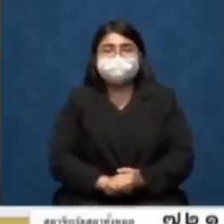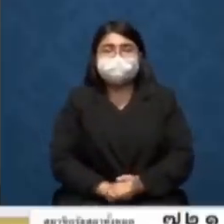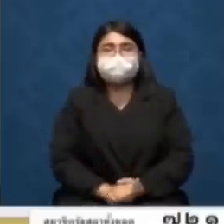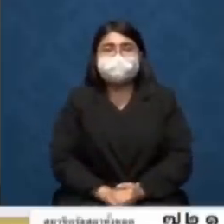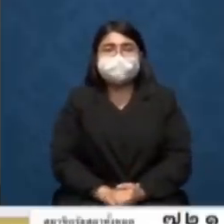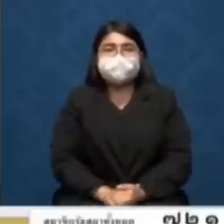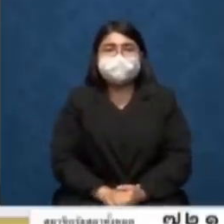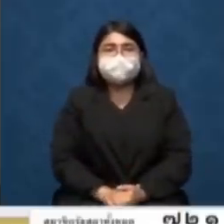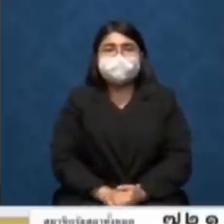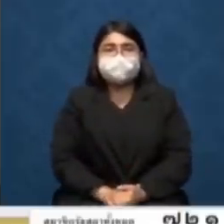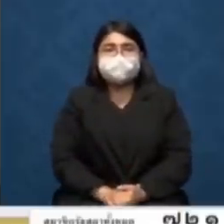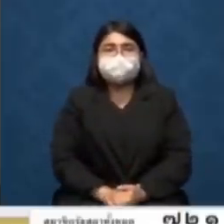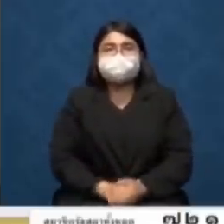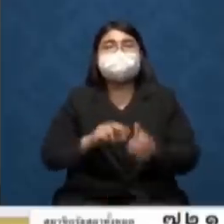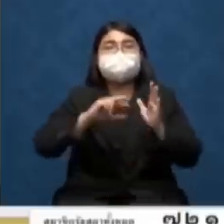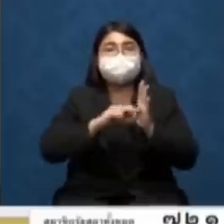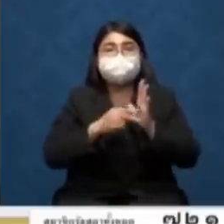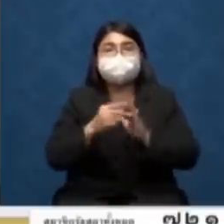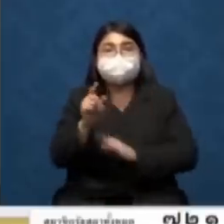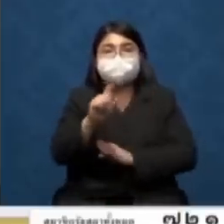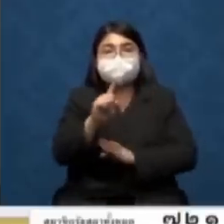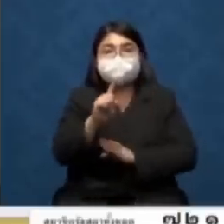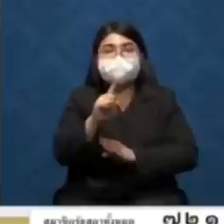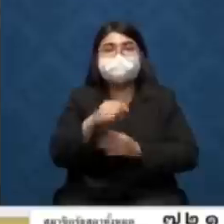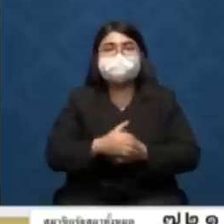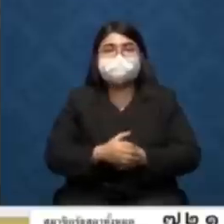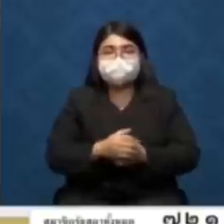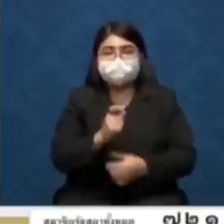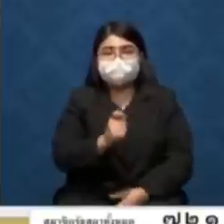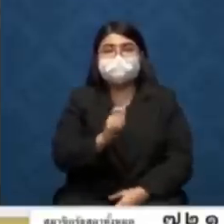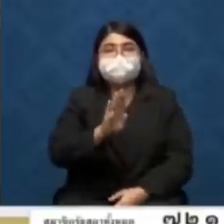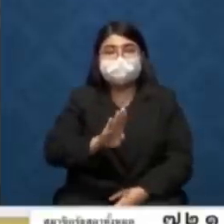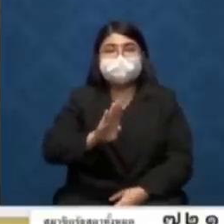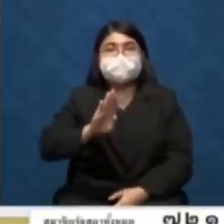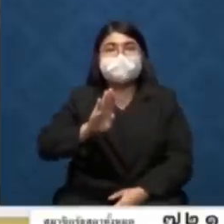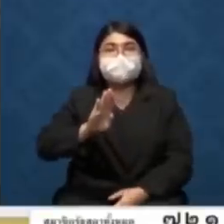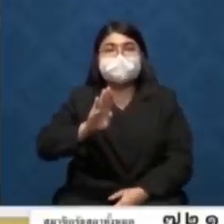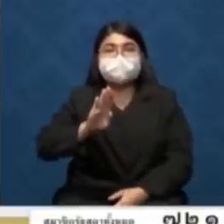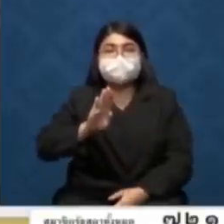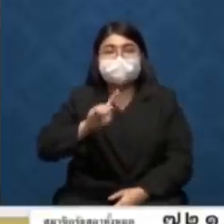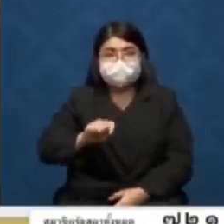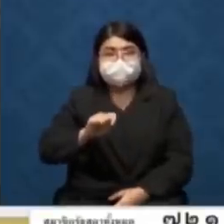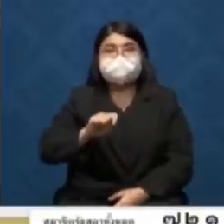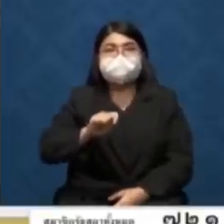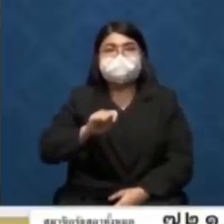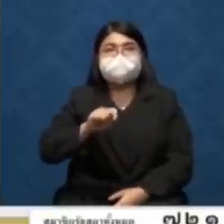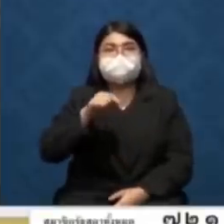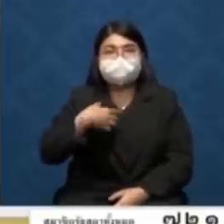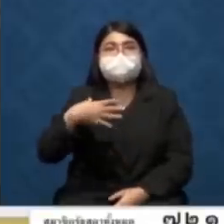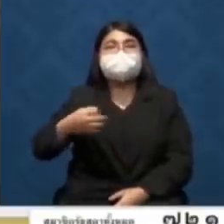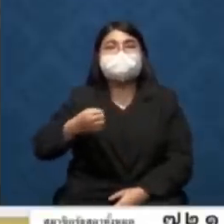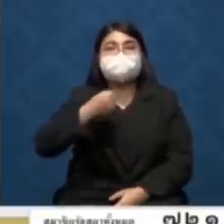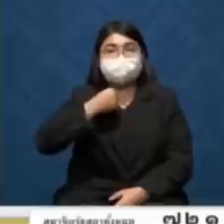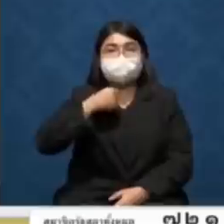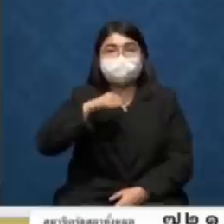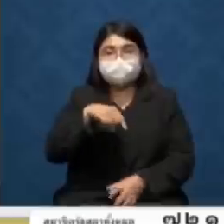enceหมายความว่าองคกรปกครองส่วท้องถินต่ไปนี้จะมีอำนาจหน้าที่ในก